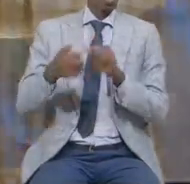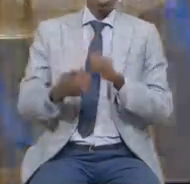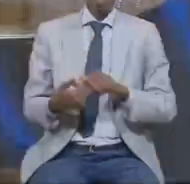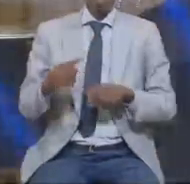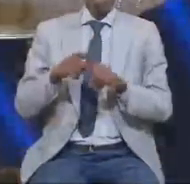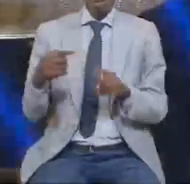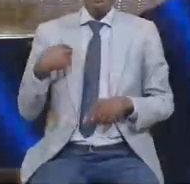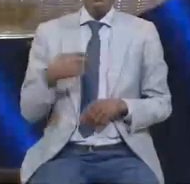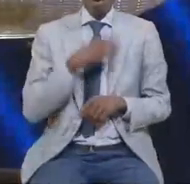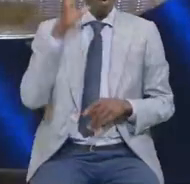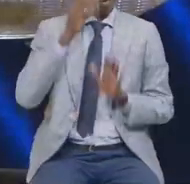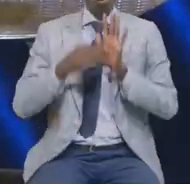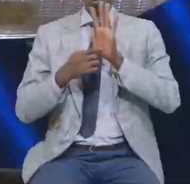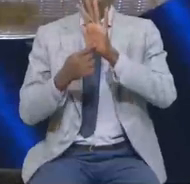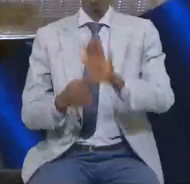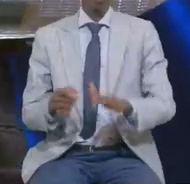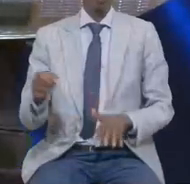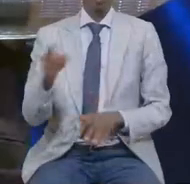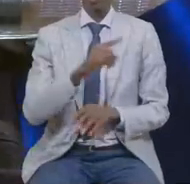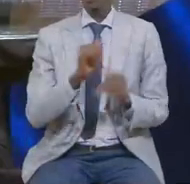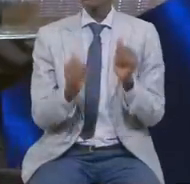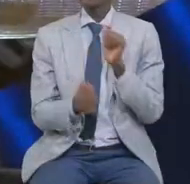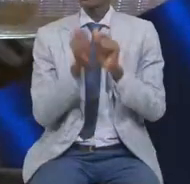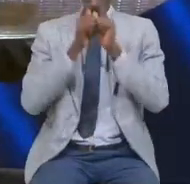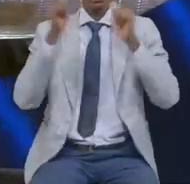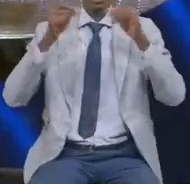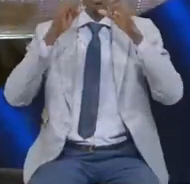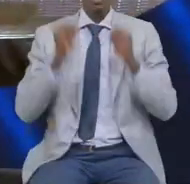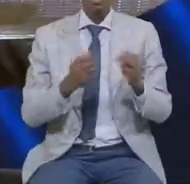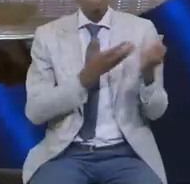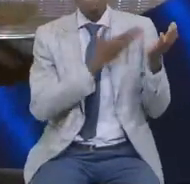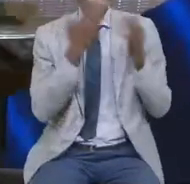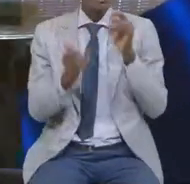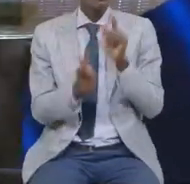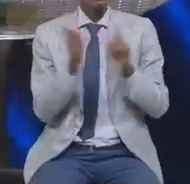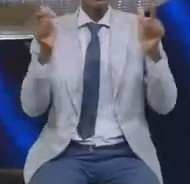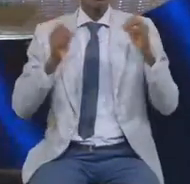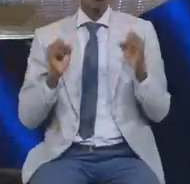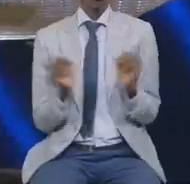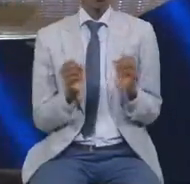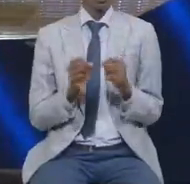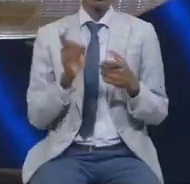que nous sommes plus grands que la parole de Dieu. Voilà, ils croient qu'ils sont Dieu. Ils amènent